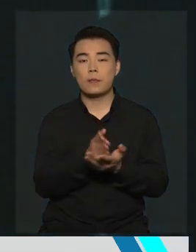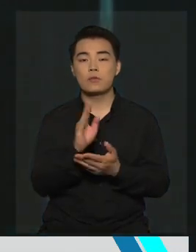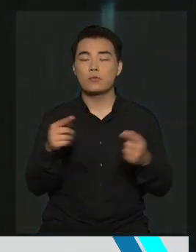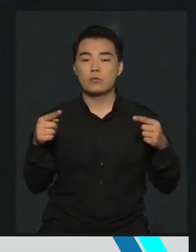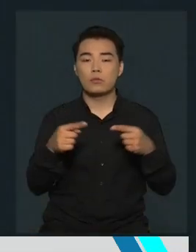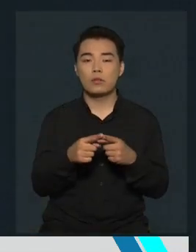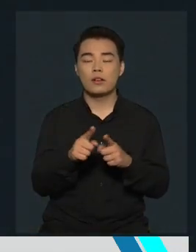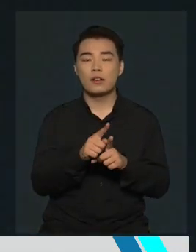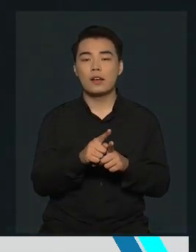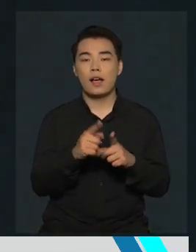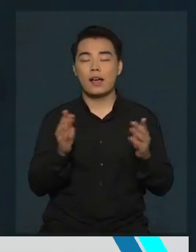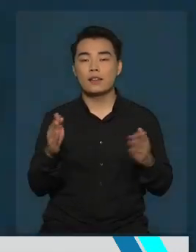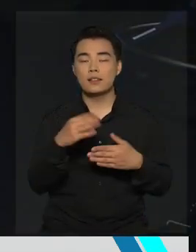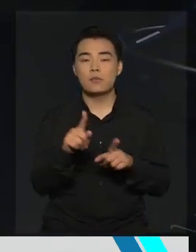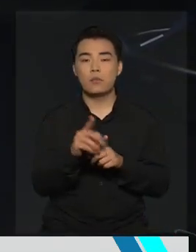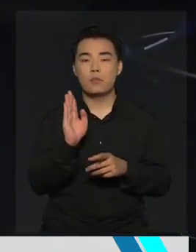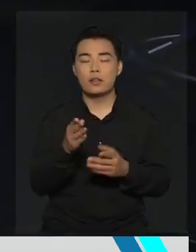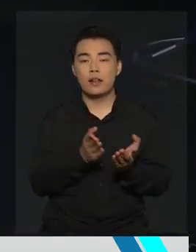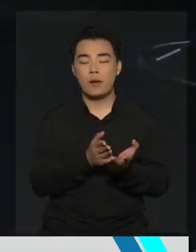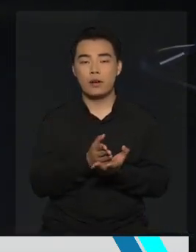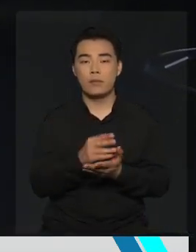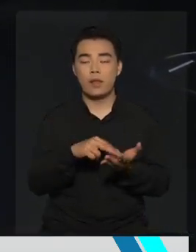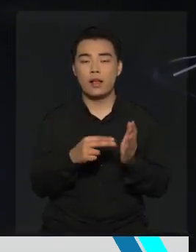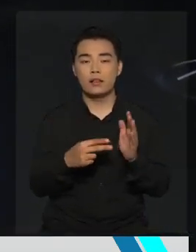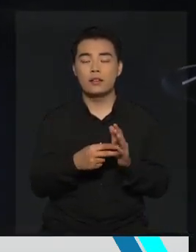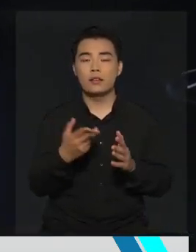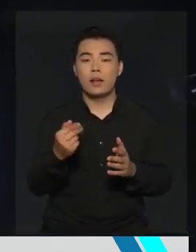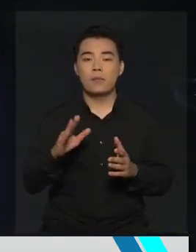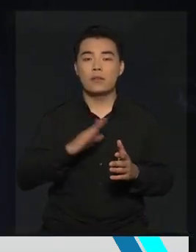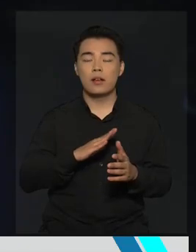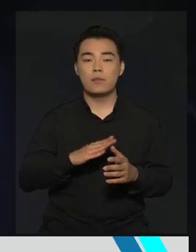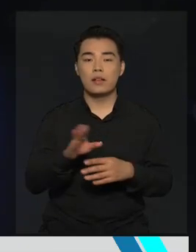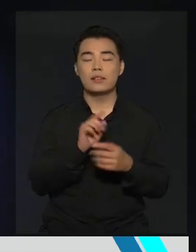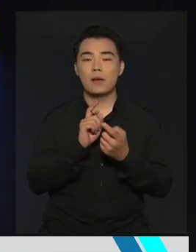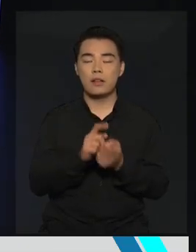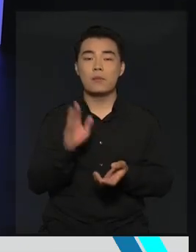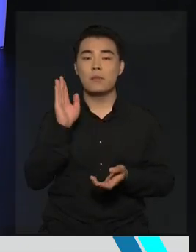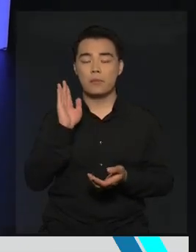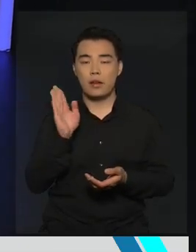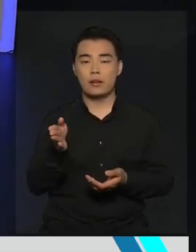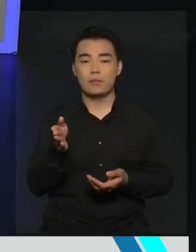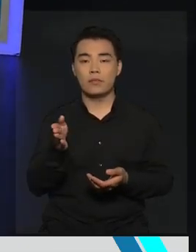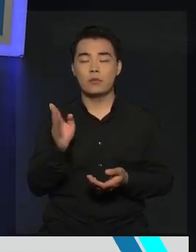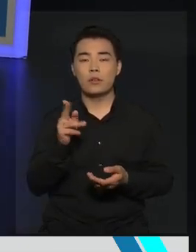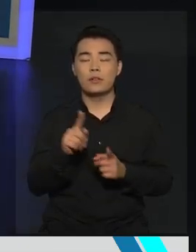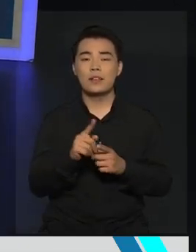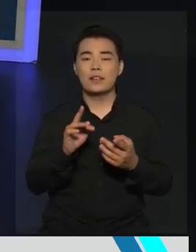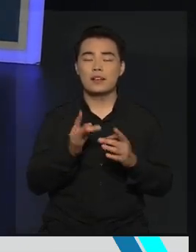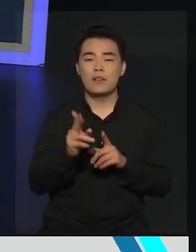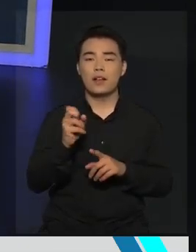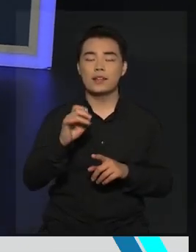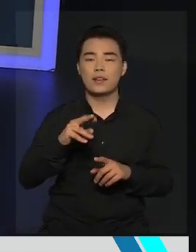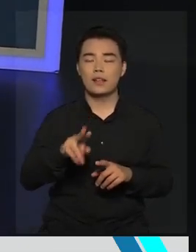четкой картине по всем отраслям. Поэтому, как бы, конечно, определенное сопротивление есть и с квалификацией связано, и